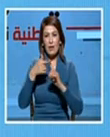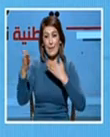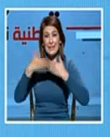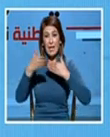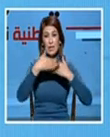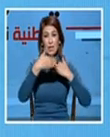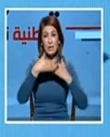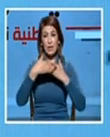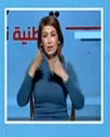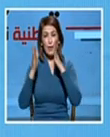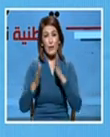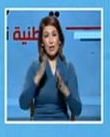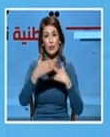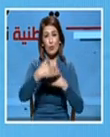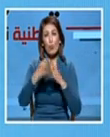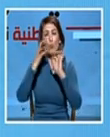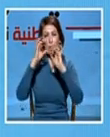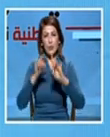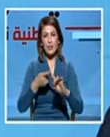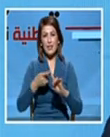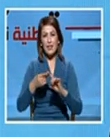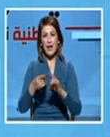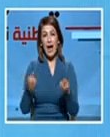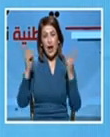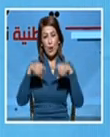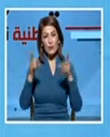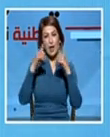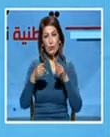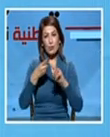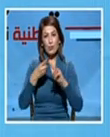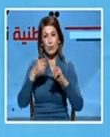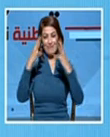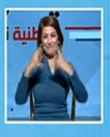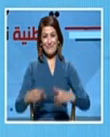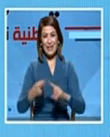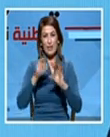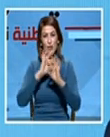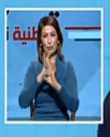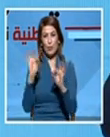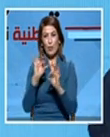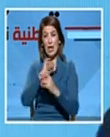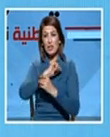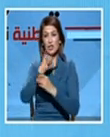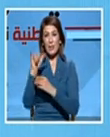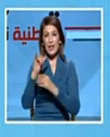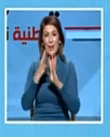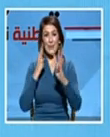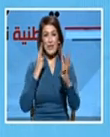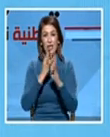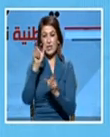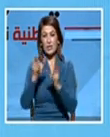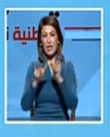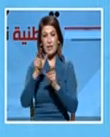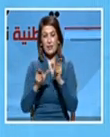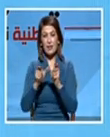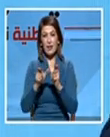عاودوا الجدول والأوقات متاع المرضى متاعكم نظموه بكيفية أنه ما عادش تلقى أنت والمساحة اللي عندك